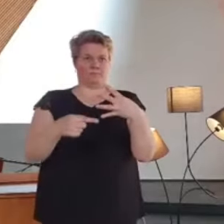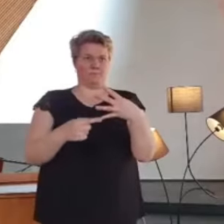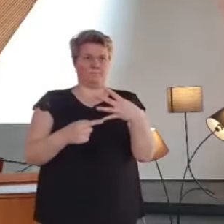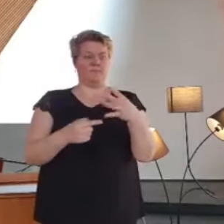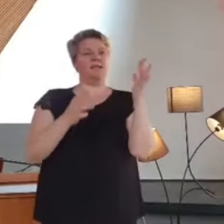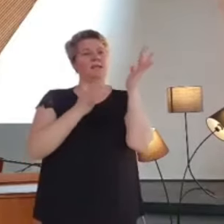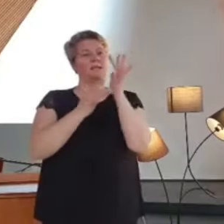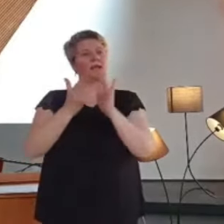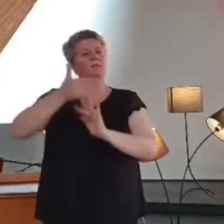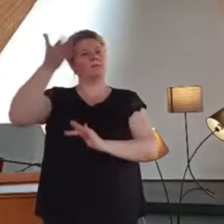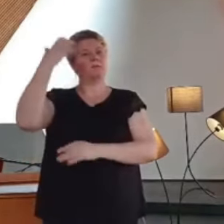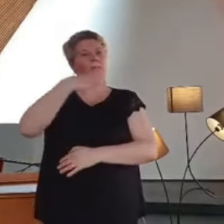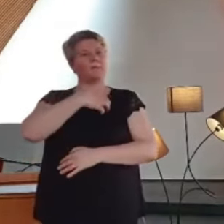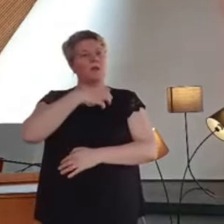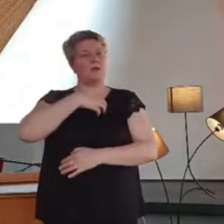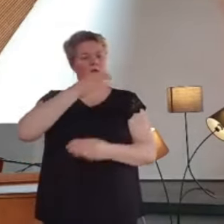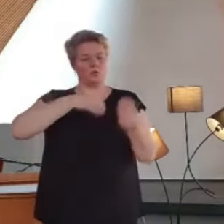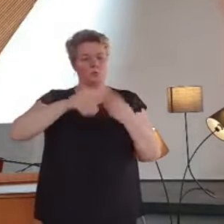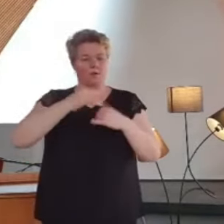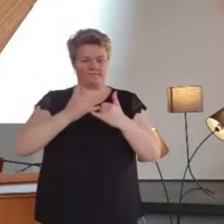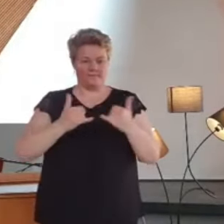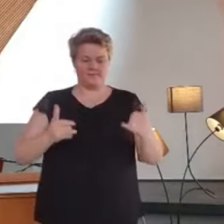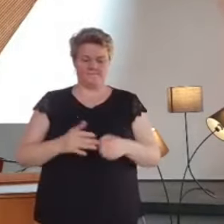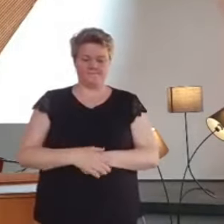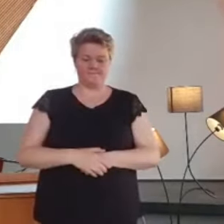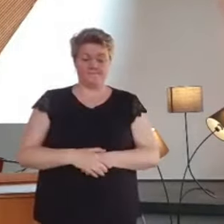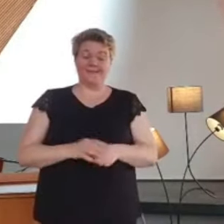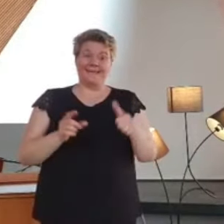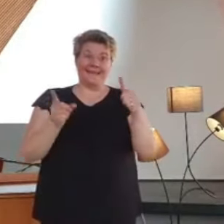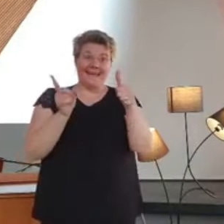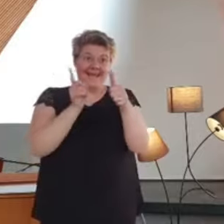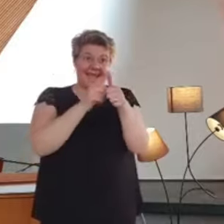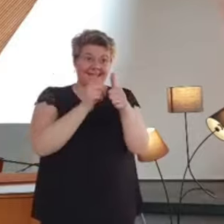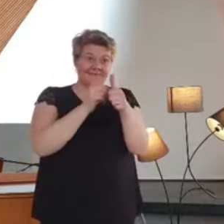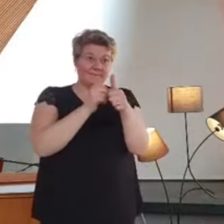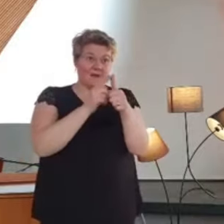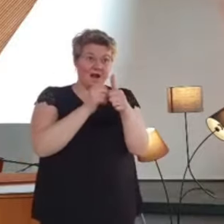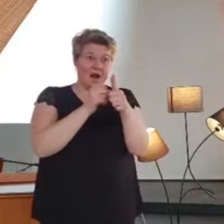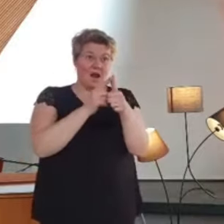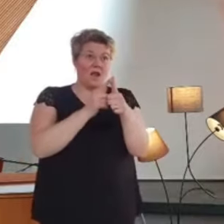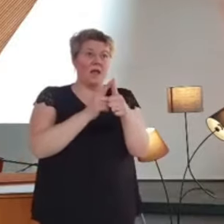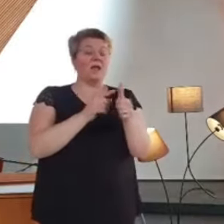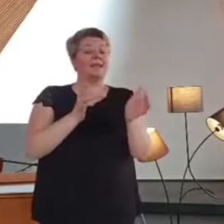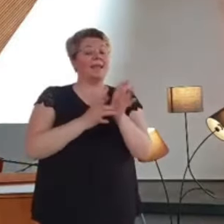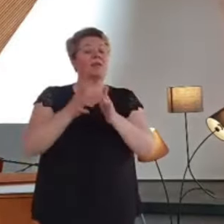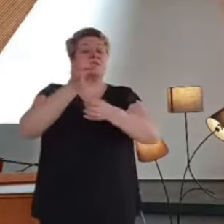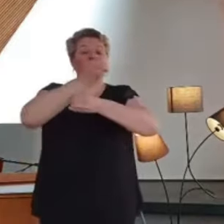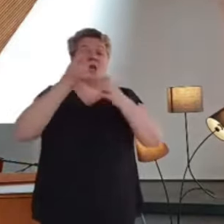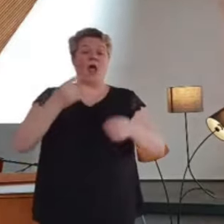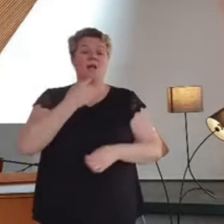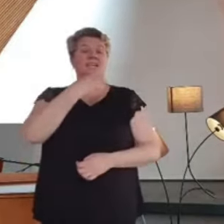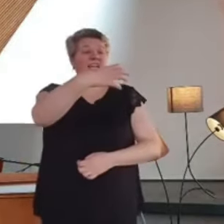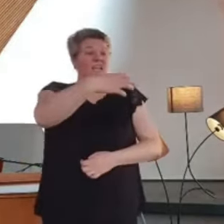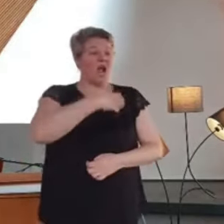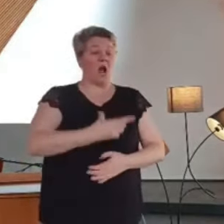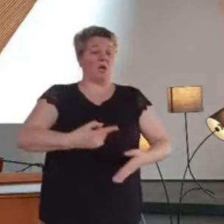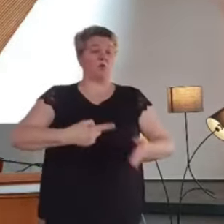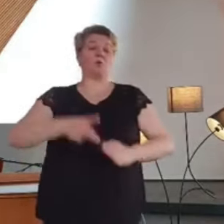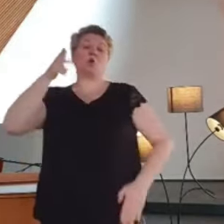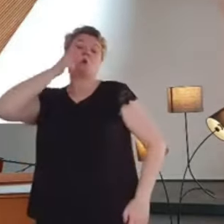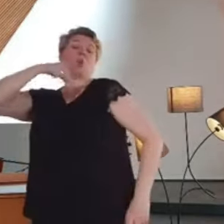Der erste und mir wirklich richtig wichtige Punkt: Es ist keine Strafe Gottes. Ich kenne